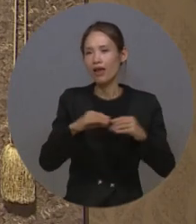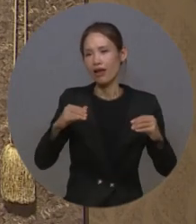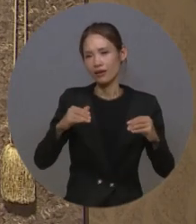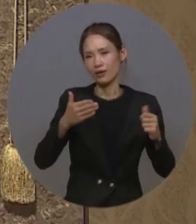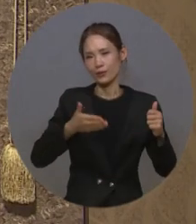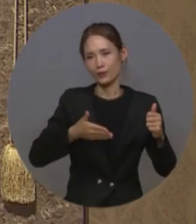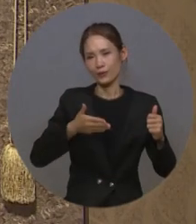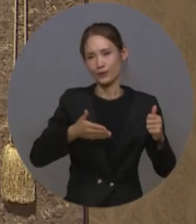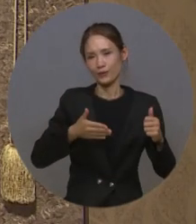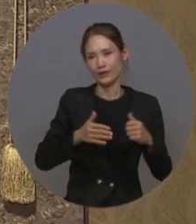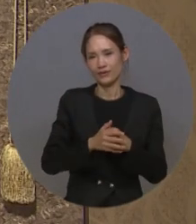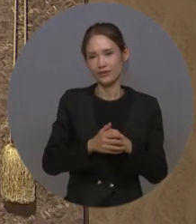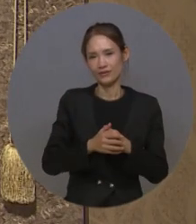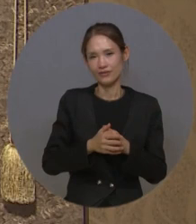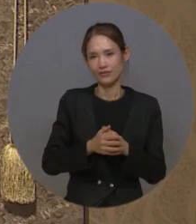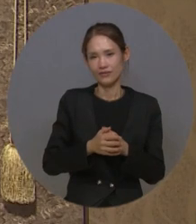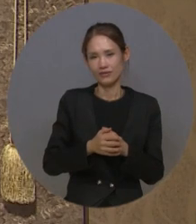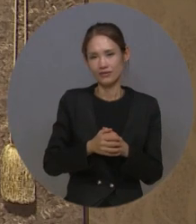있는 그런